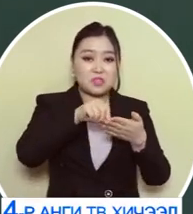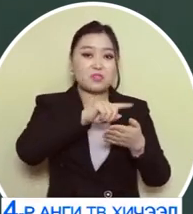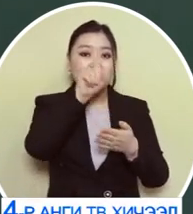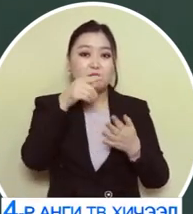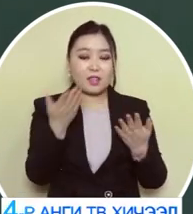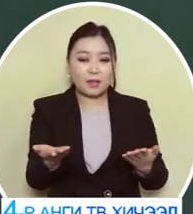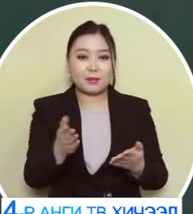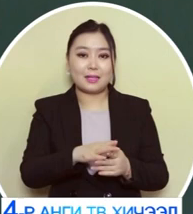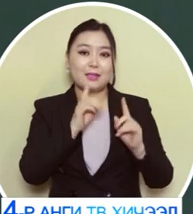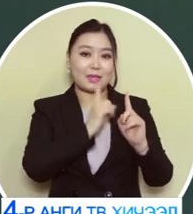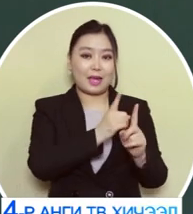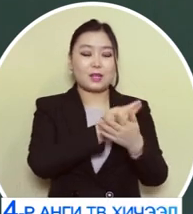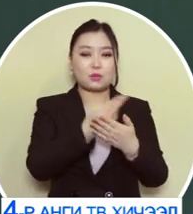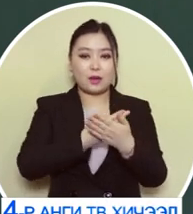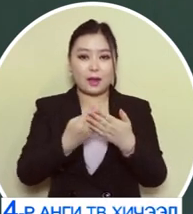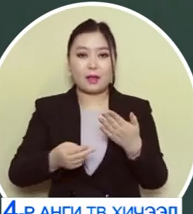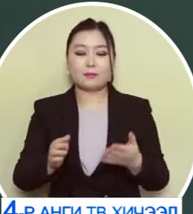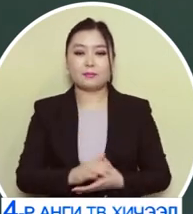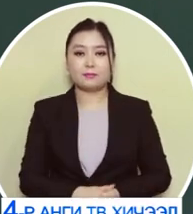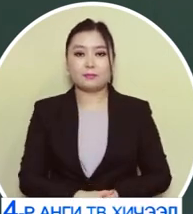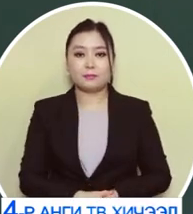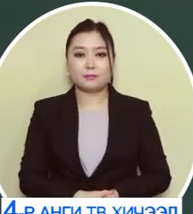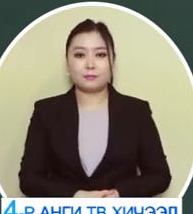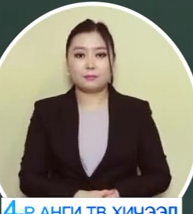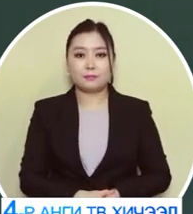Менімен бірге сызып отырыңдар.